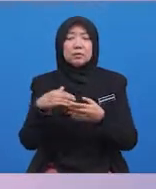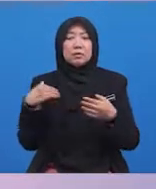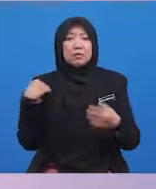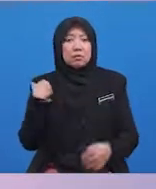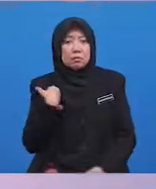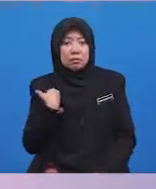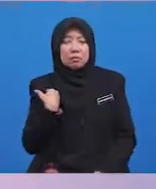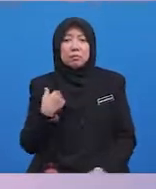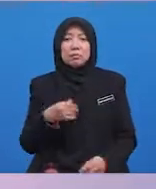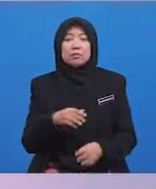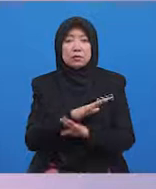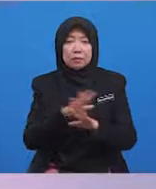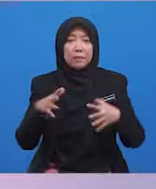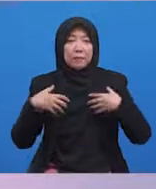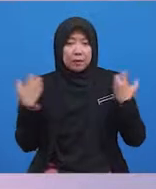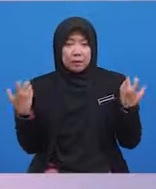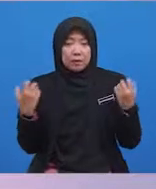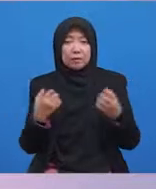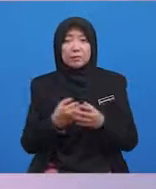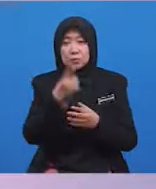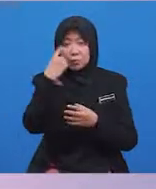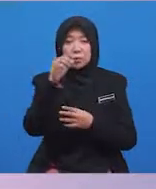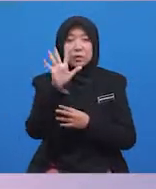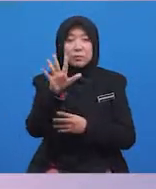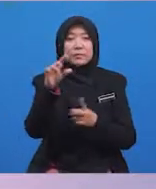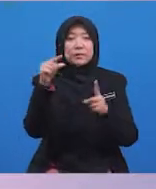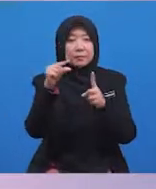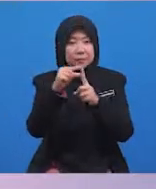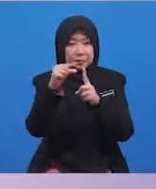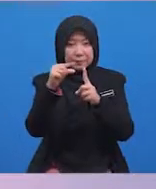dimarah, contoh bagi 5 patah perkataan.